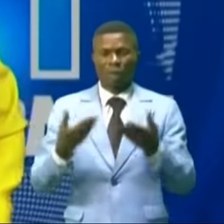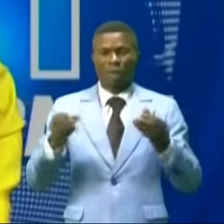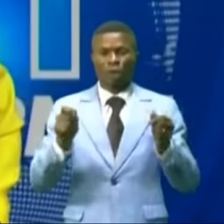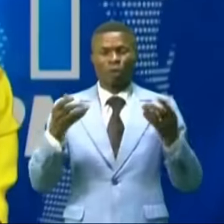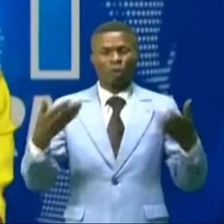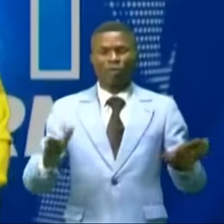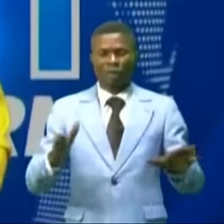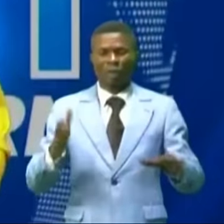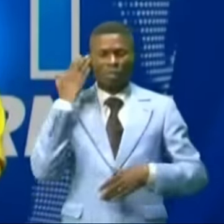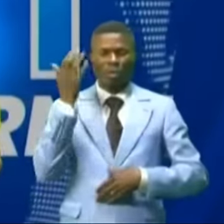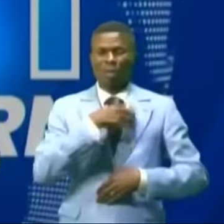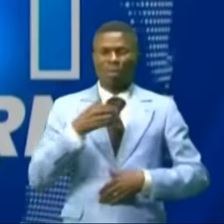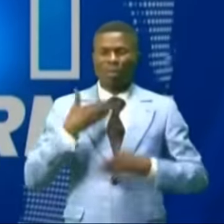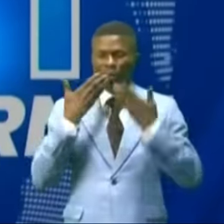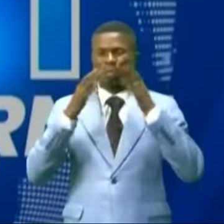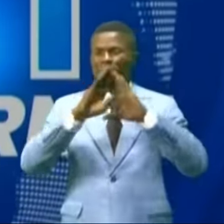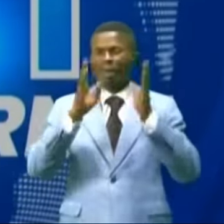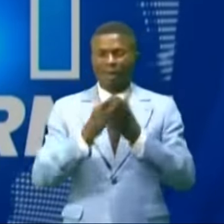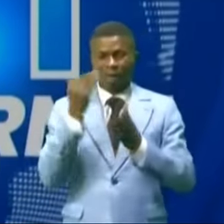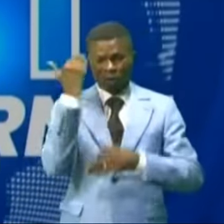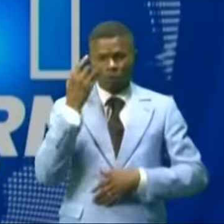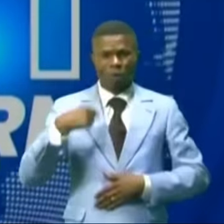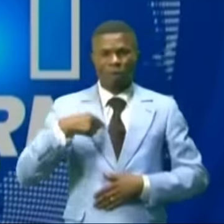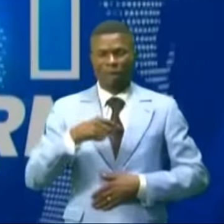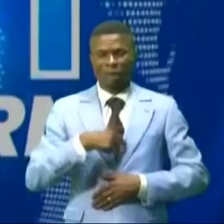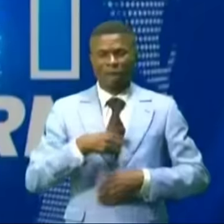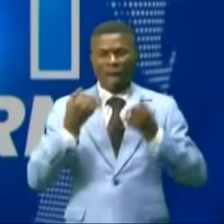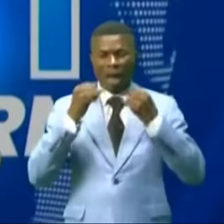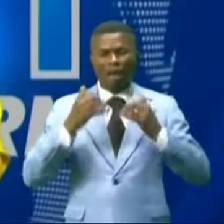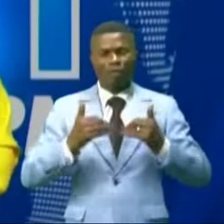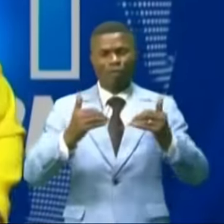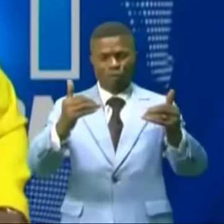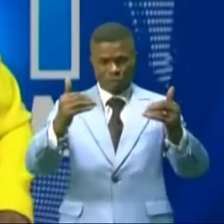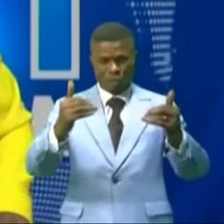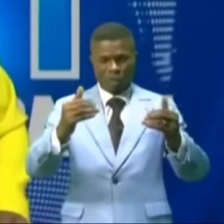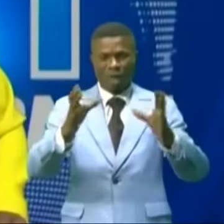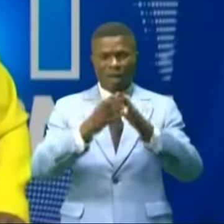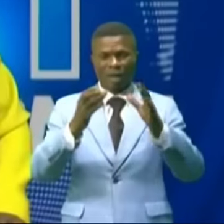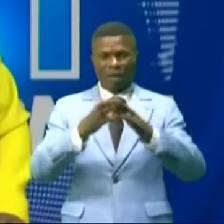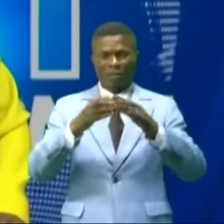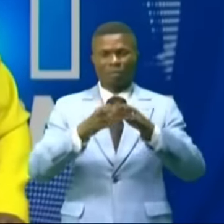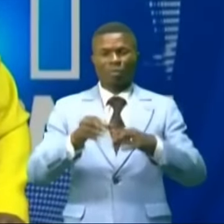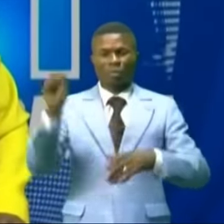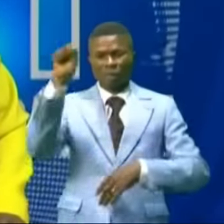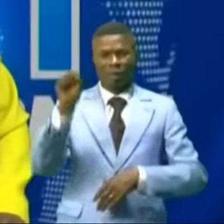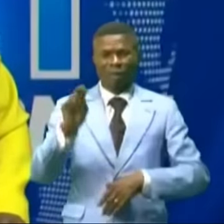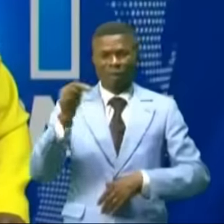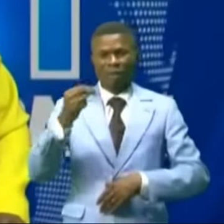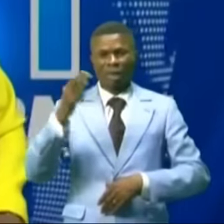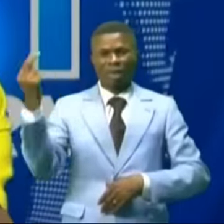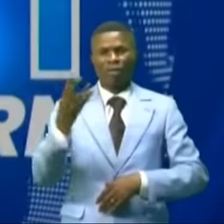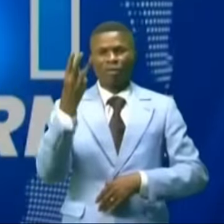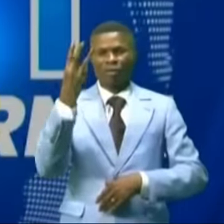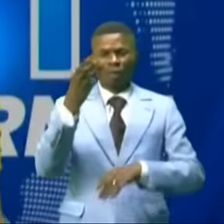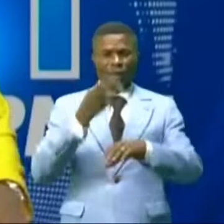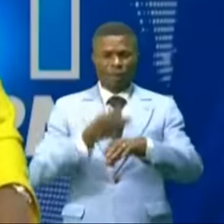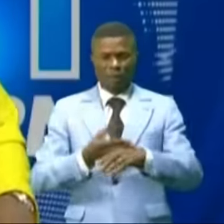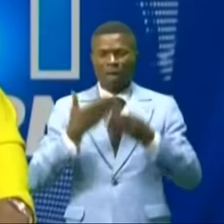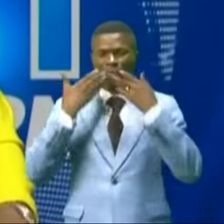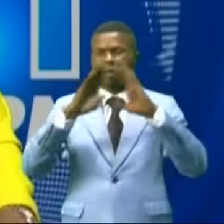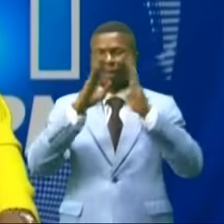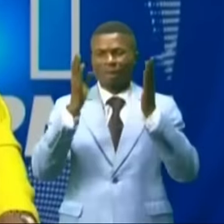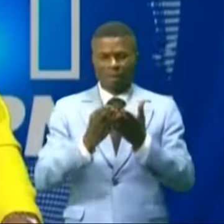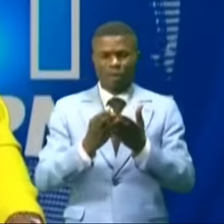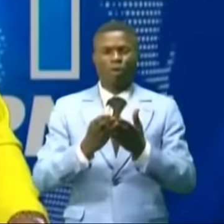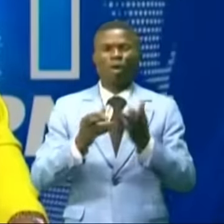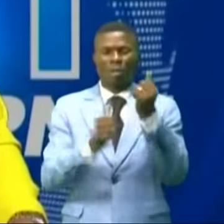mesdames, messieurs. Merci de l'avoir suivi. L'actualité continue avec Serge Mata à 23h. Merci à Yolande